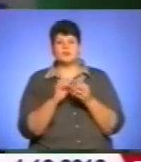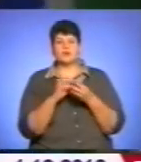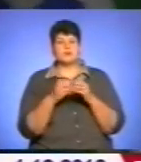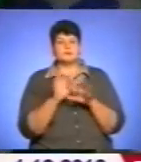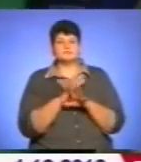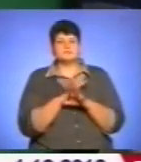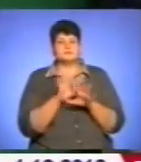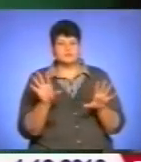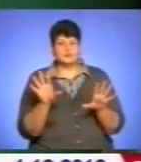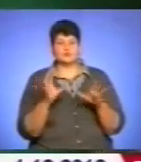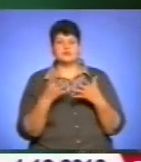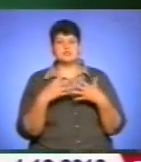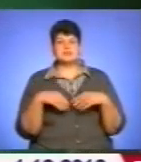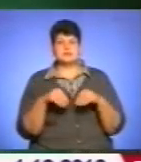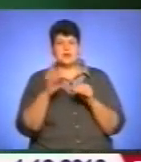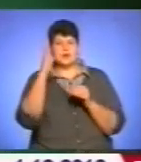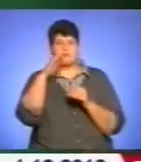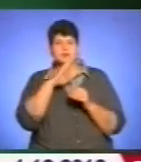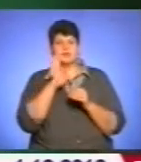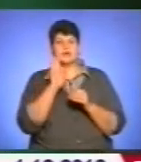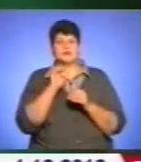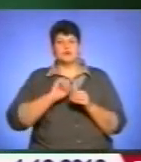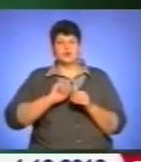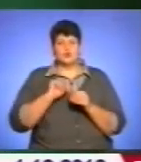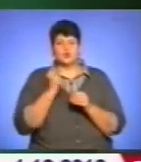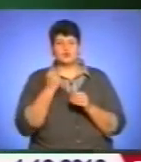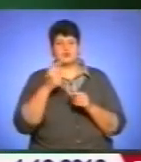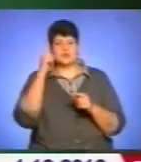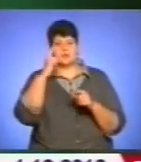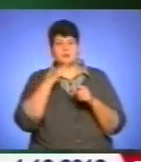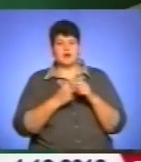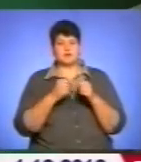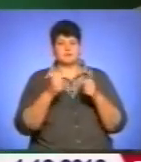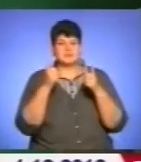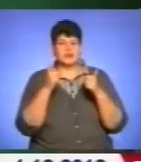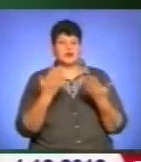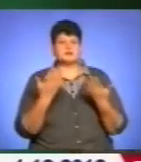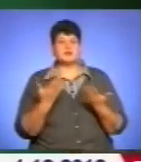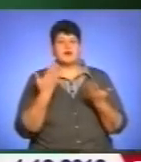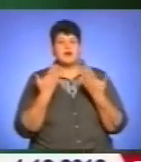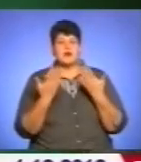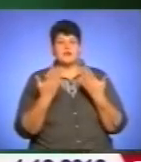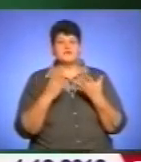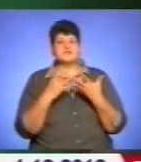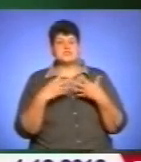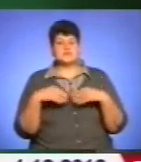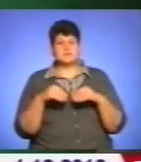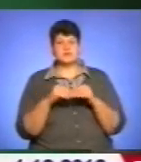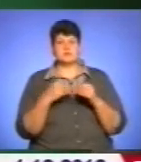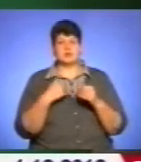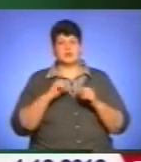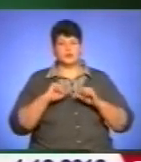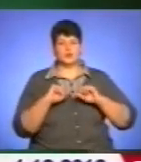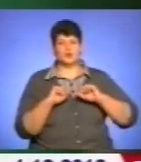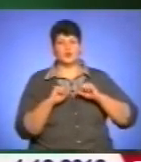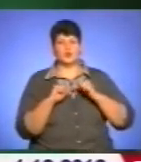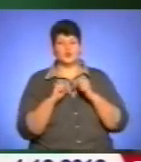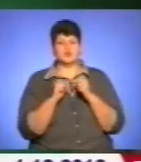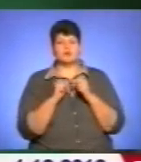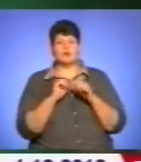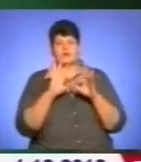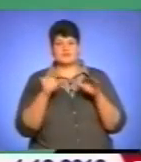мене, і батьки дуже дружні, і брат у мене дуже класний, а в сім'ї ми всі дуже дружимо, і в